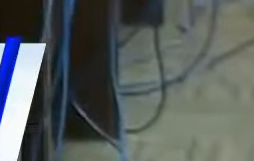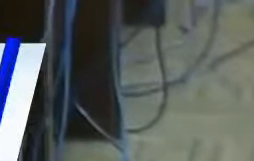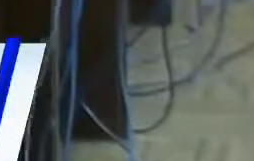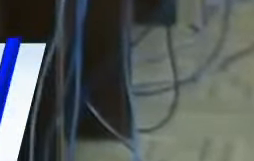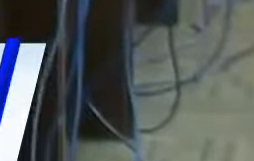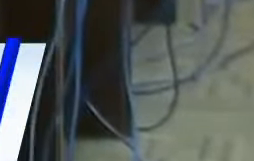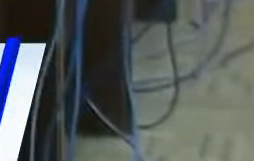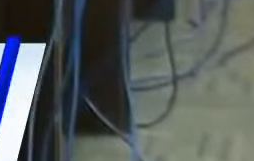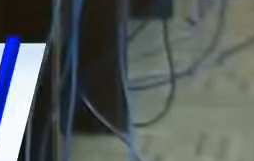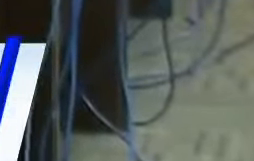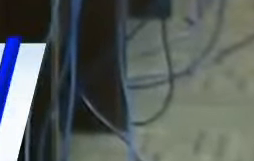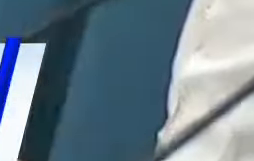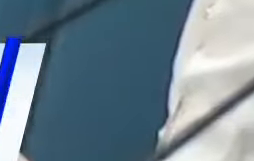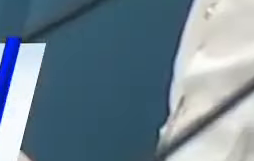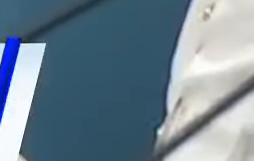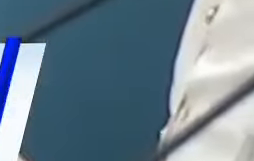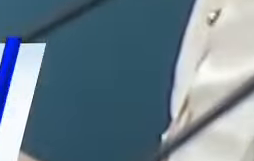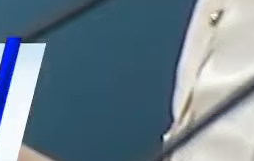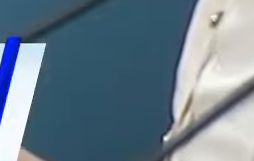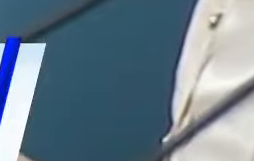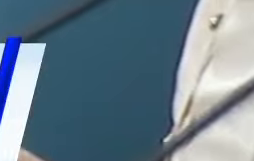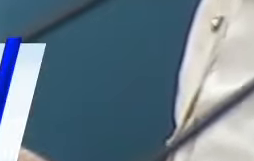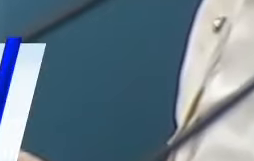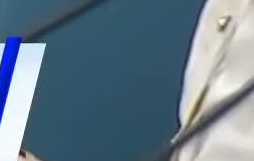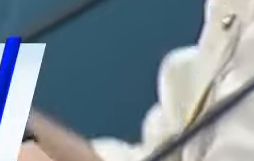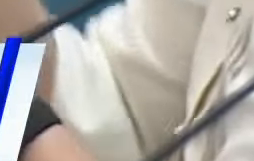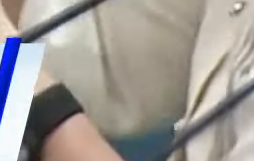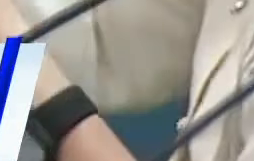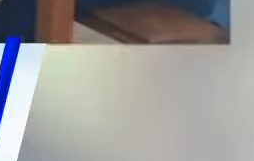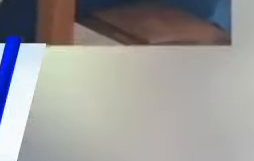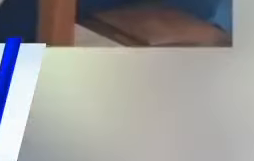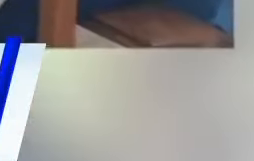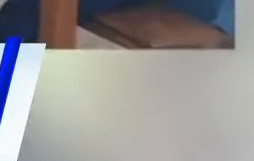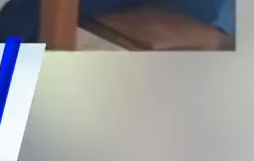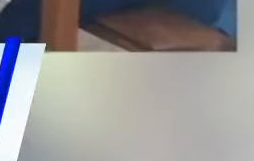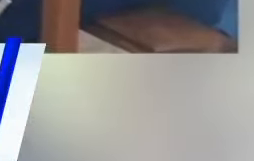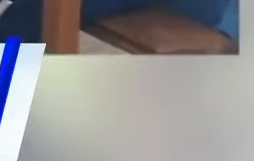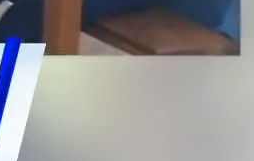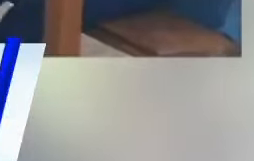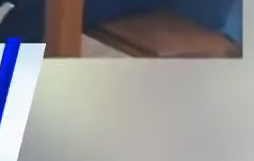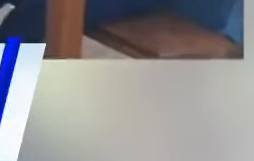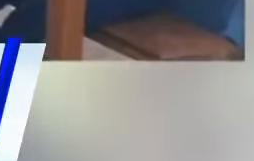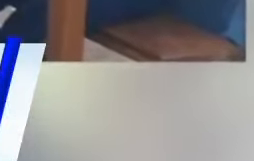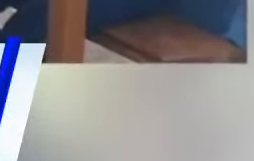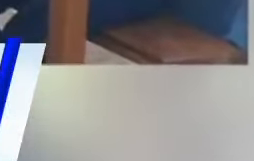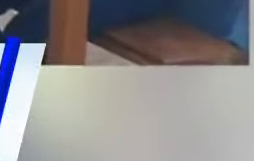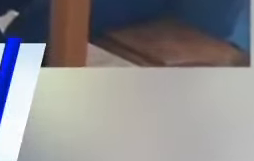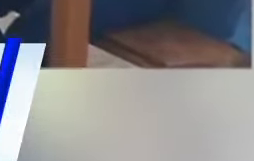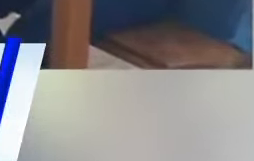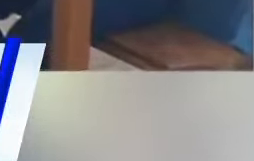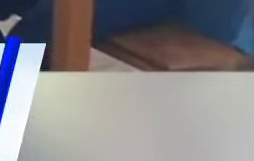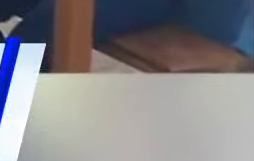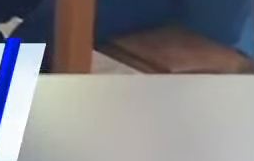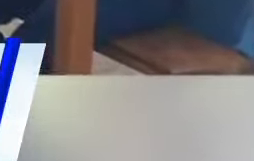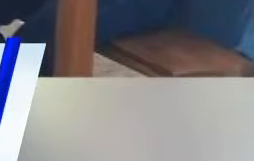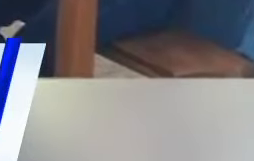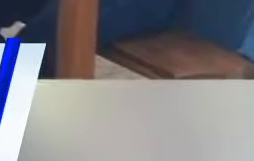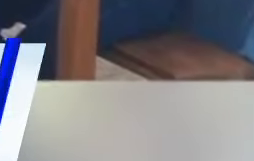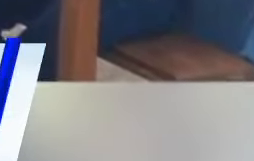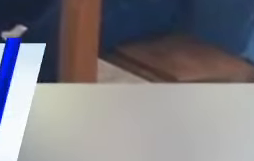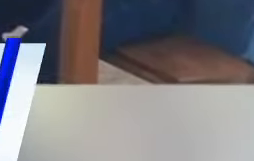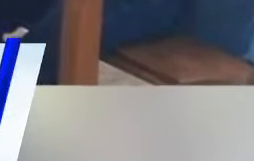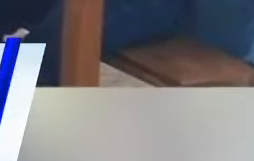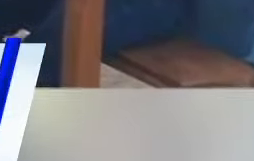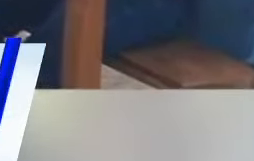pag-aresto bilang hot pursuit operation na hindi nangangailangan ng arrest warrant. Hindi naman daw kasi agad inaresto ang direktor at mga kasama nang